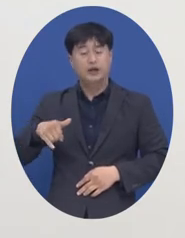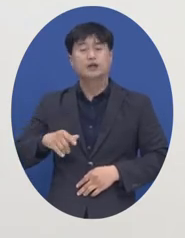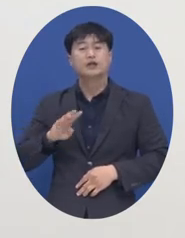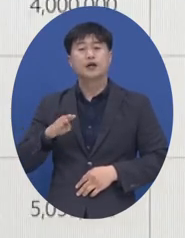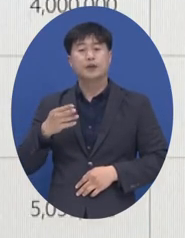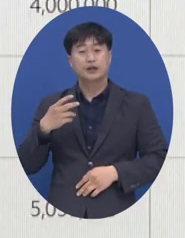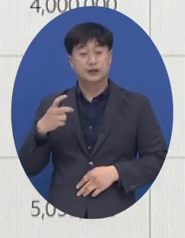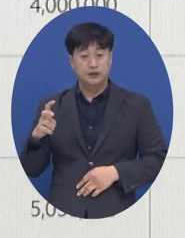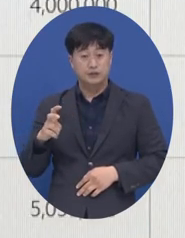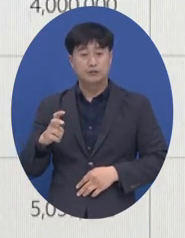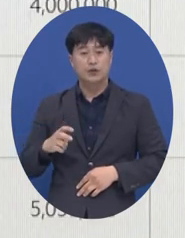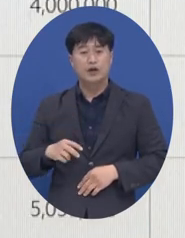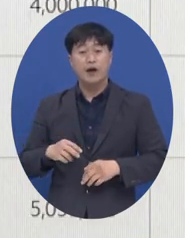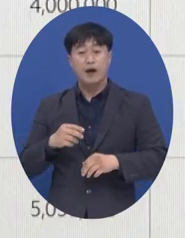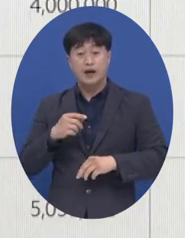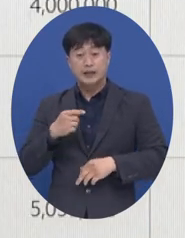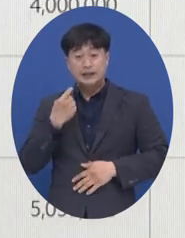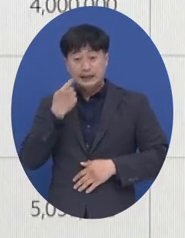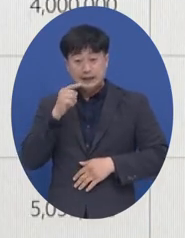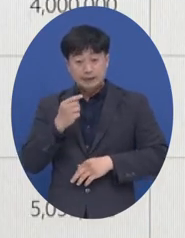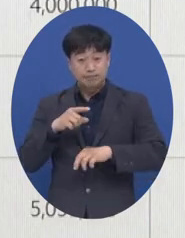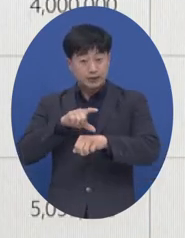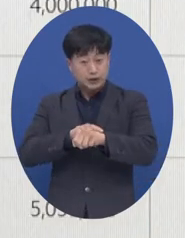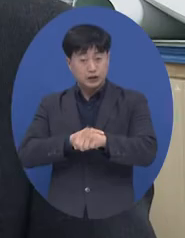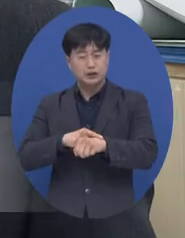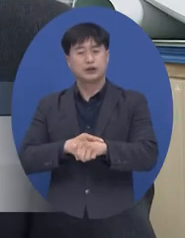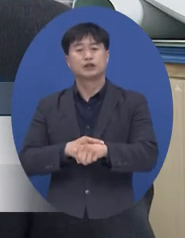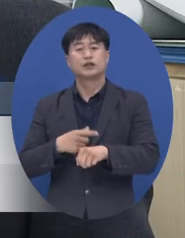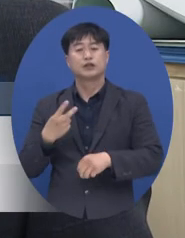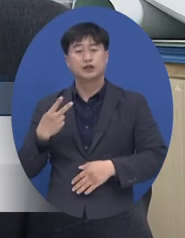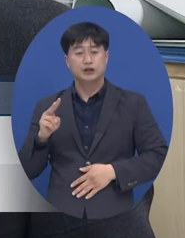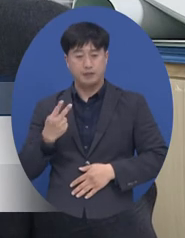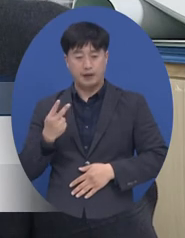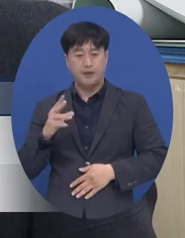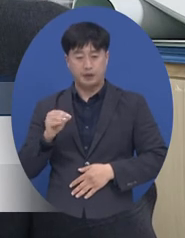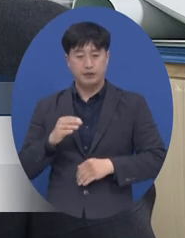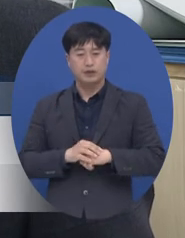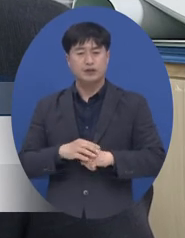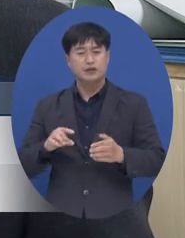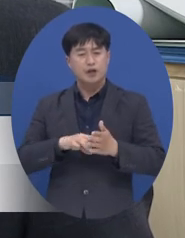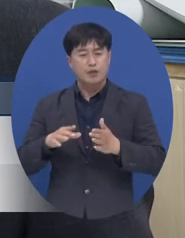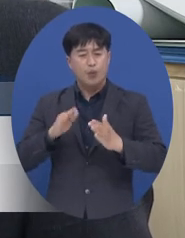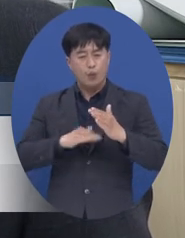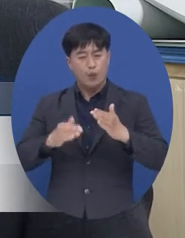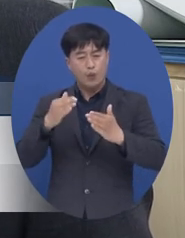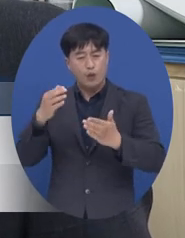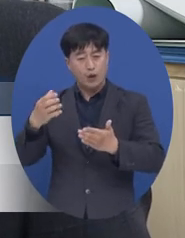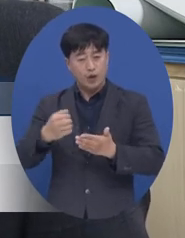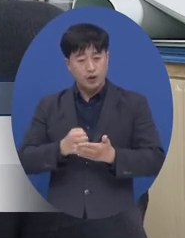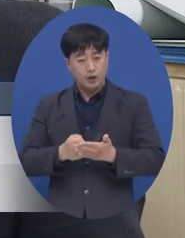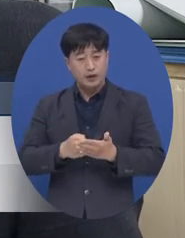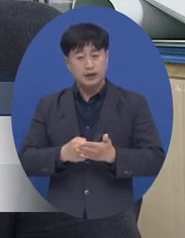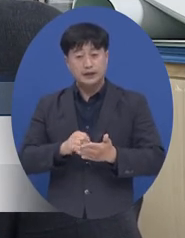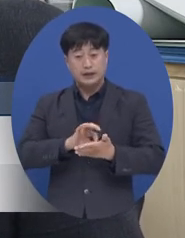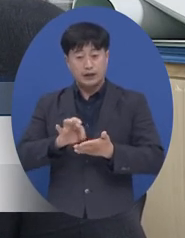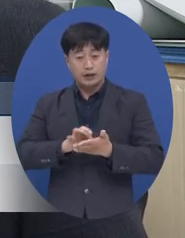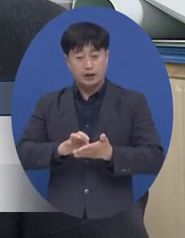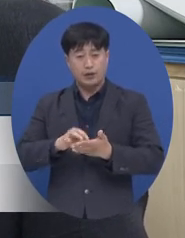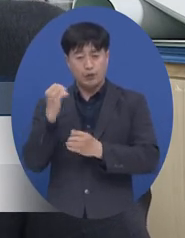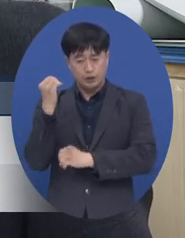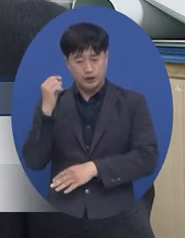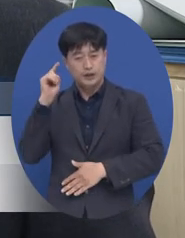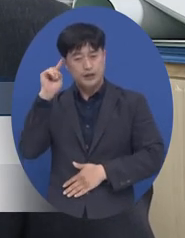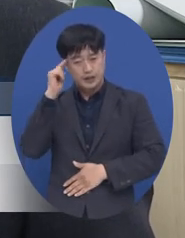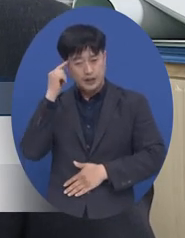순금 팔찌 는 260 10만원 에 낙찰 됐습니다 세금은 공격에 걷어 쓰임새 있게 사용하는 것이 원칙이라고